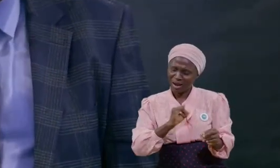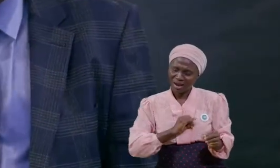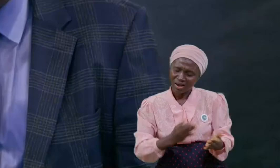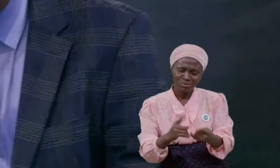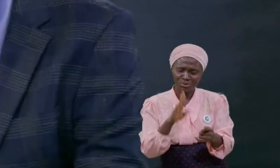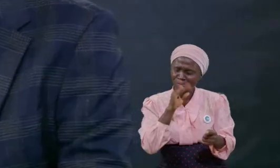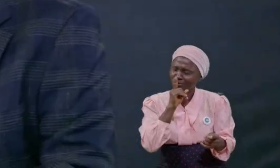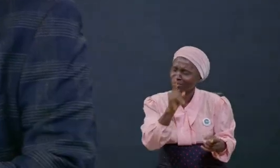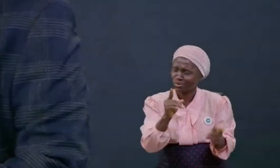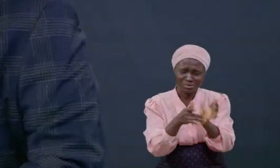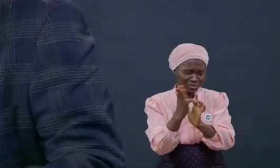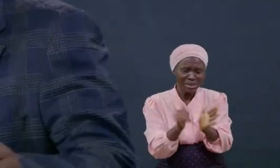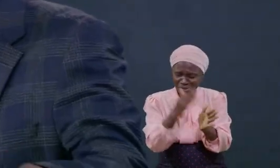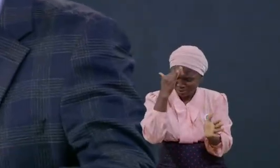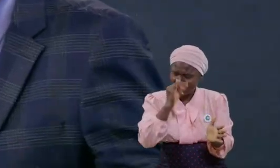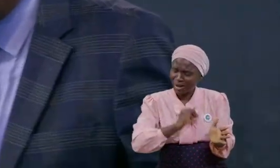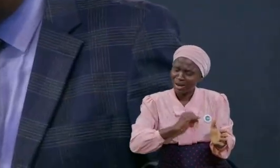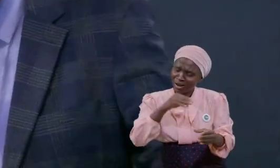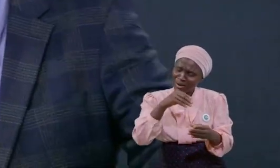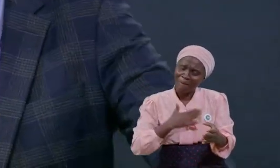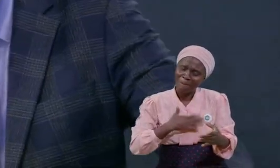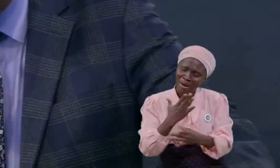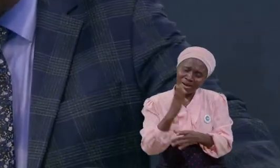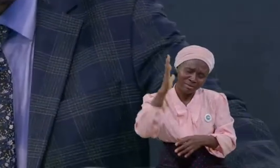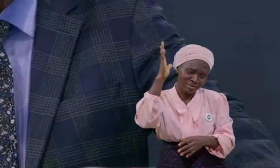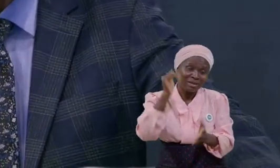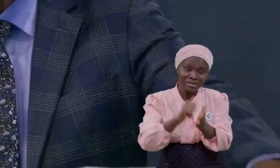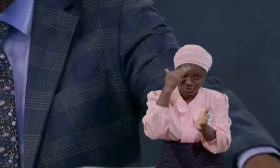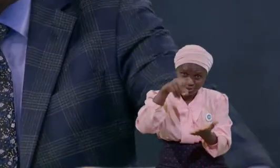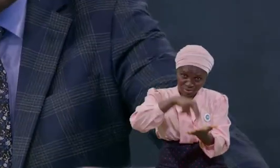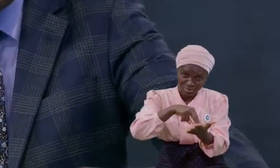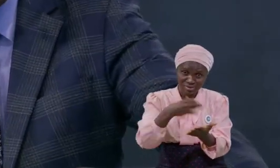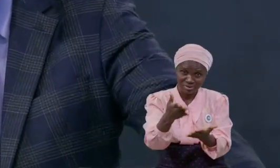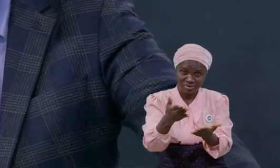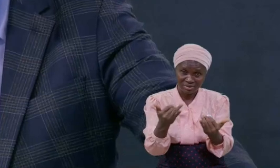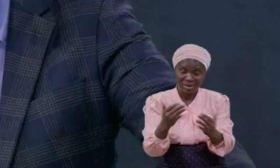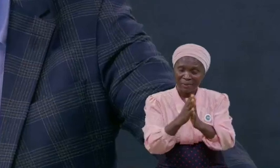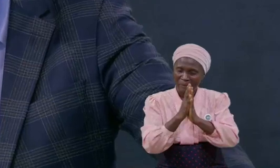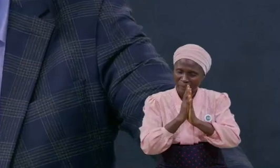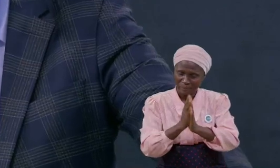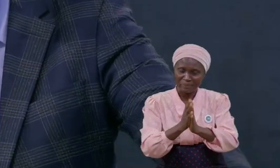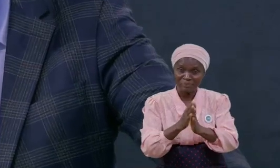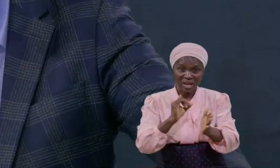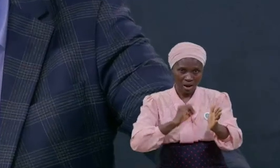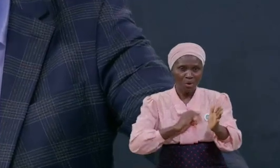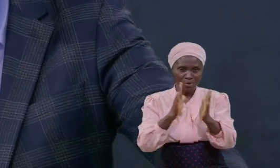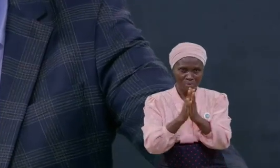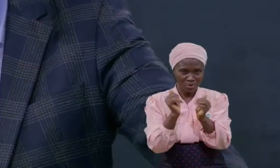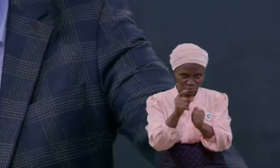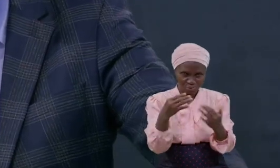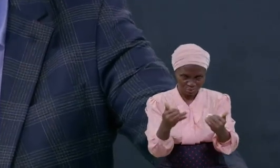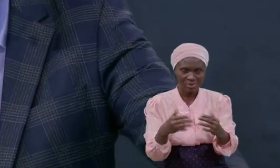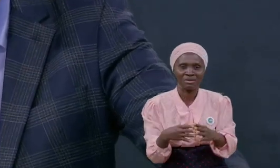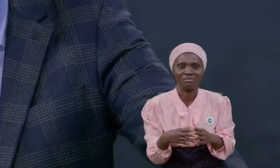c'est pourquoi tu te mets debout. Comme tu te lèves la main, quand tu te lèves, je vais prier avec vous maintenant et Dieu